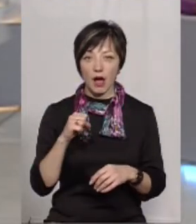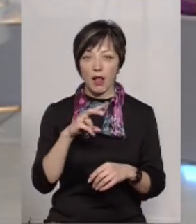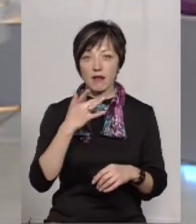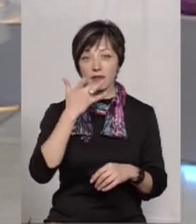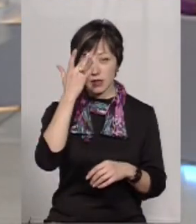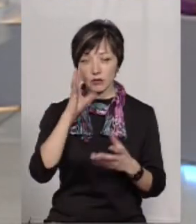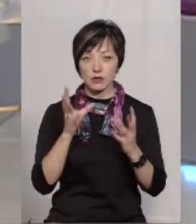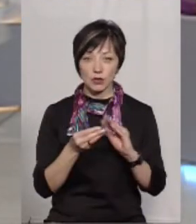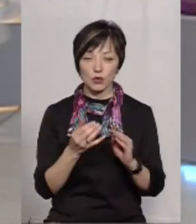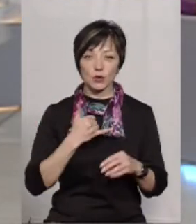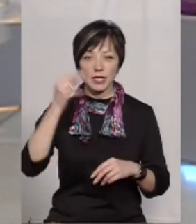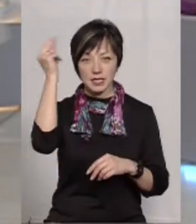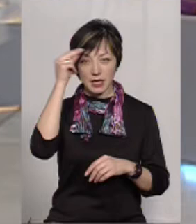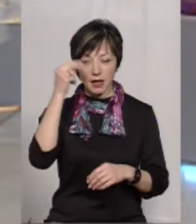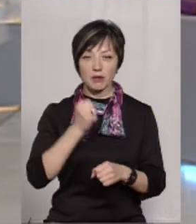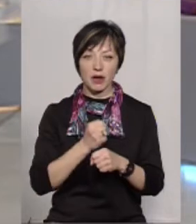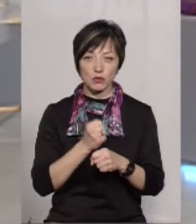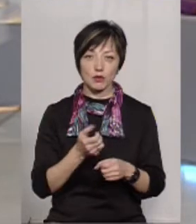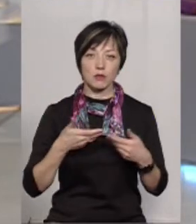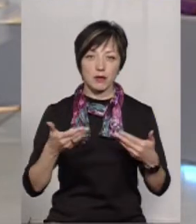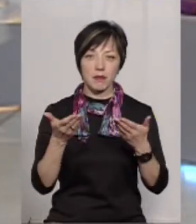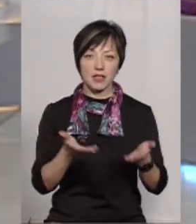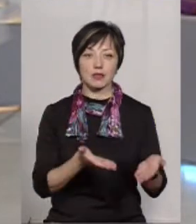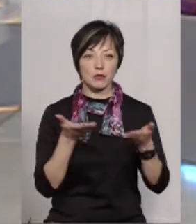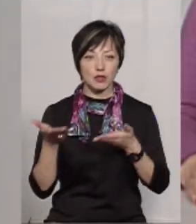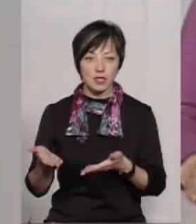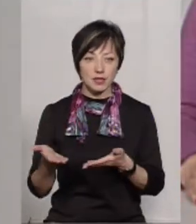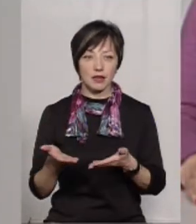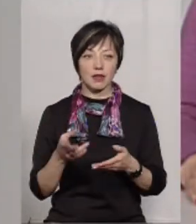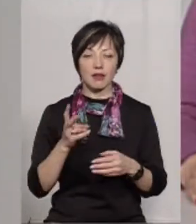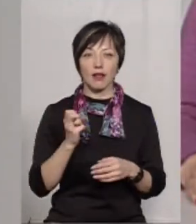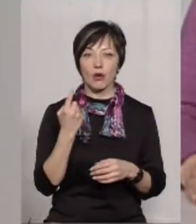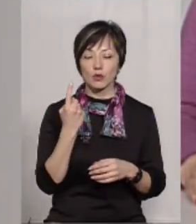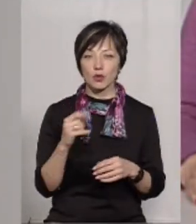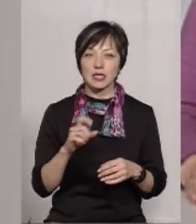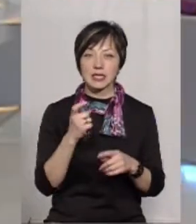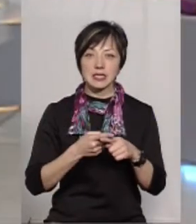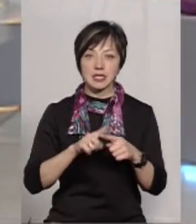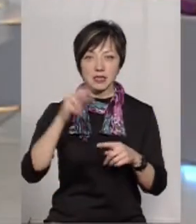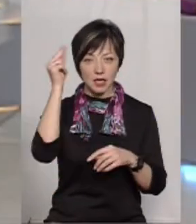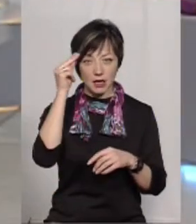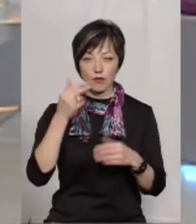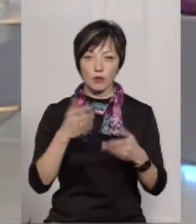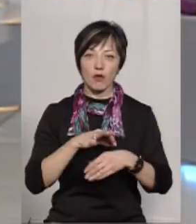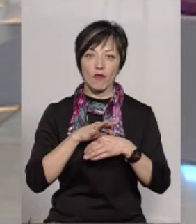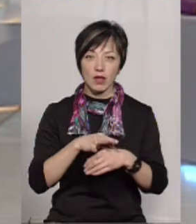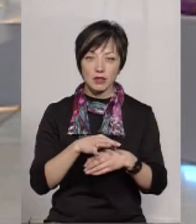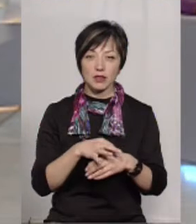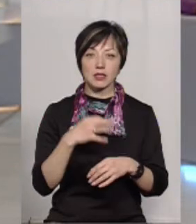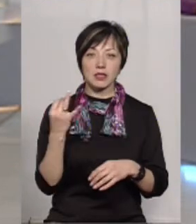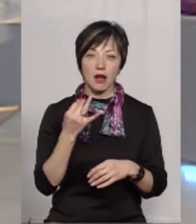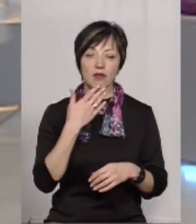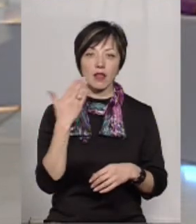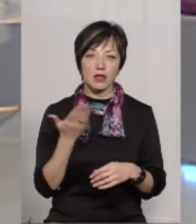Але влітку, в принципі, у нас заняття ці працюють. І ми можемо вас запросити, пане Євгене, на одну із цих занять, щоб ви провели, в принципі,